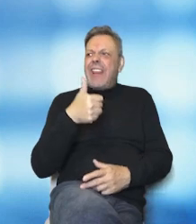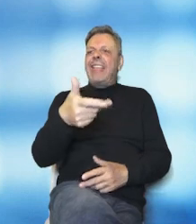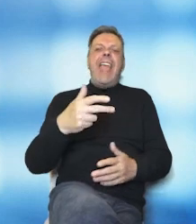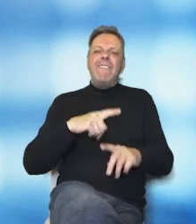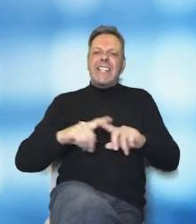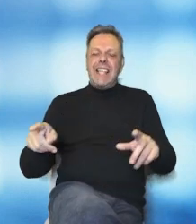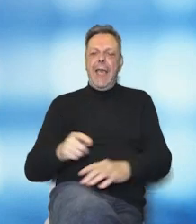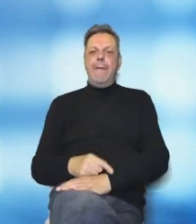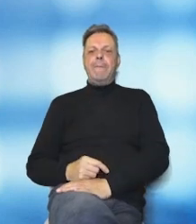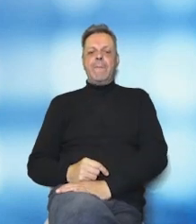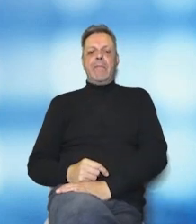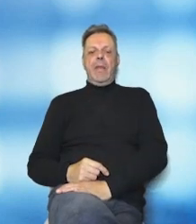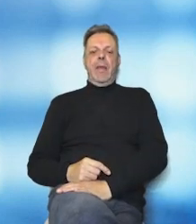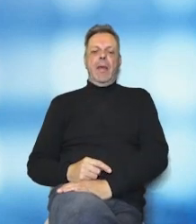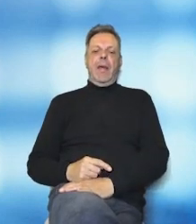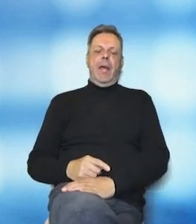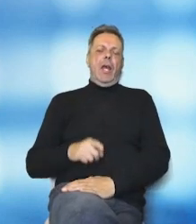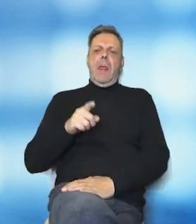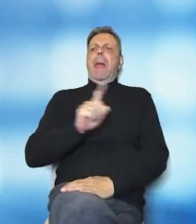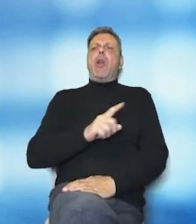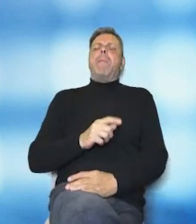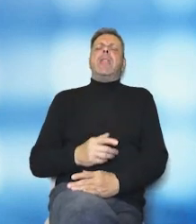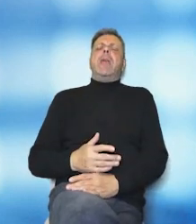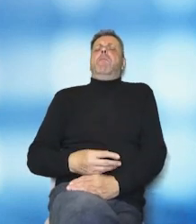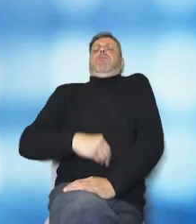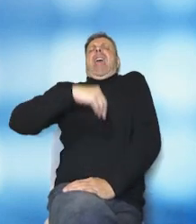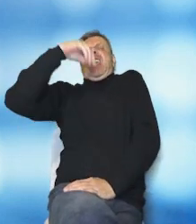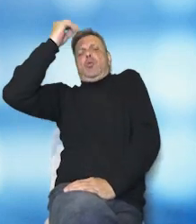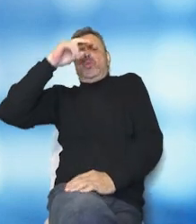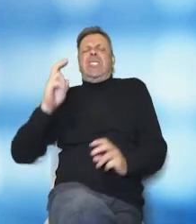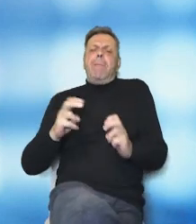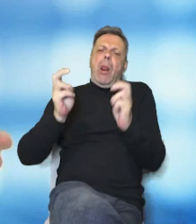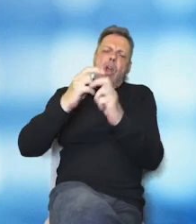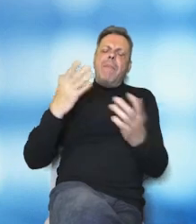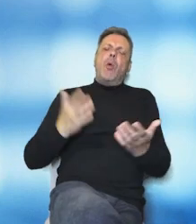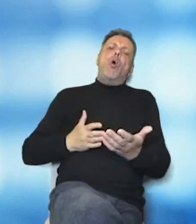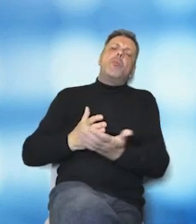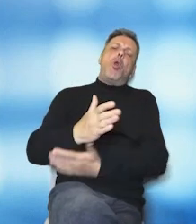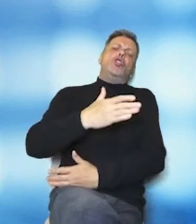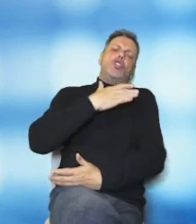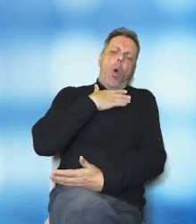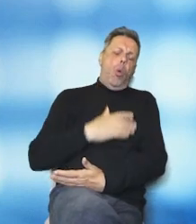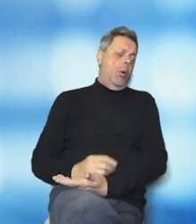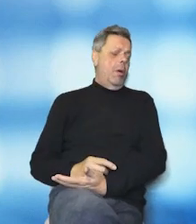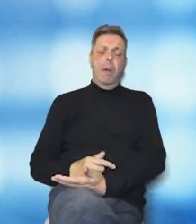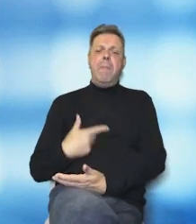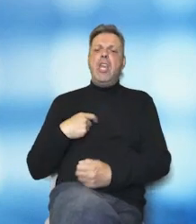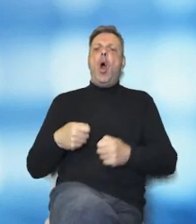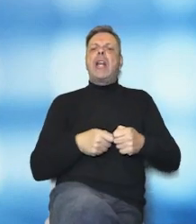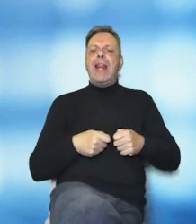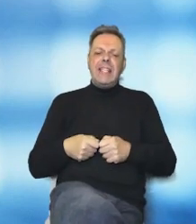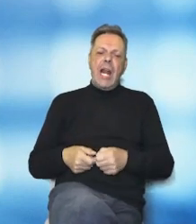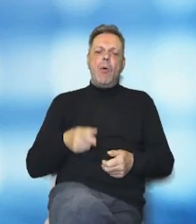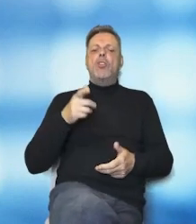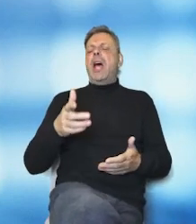neki ono full iskusni planinari koji su prošli škole itd. Mi organiziramo da je